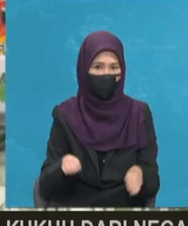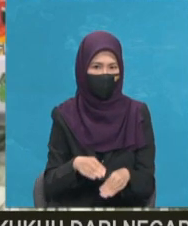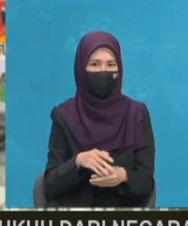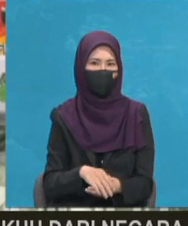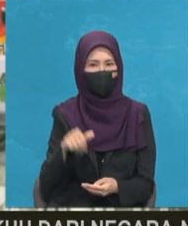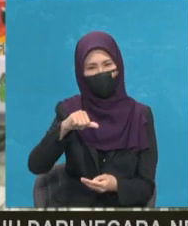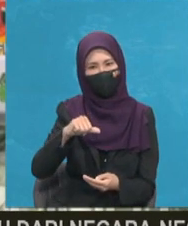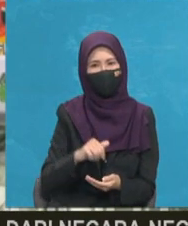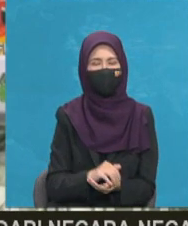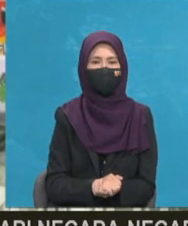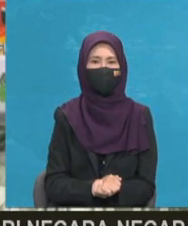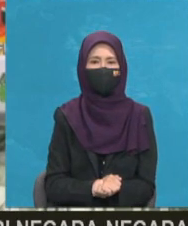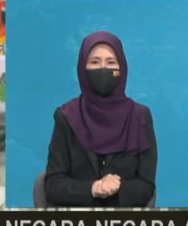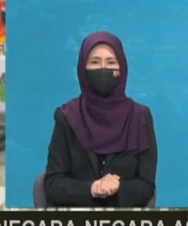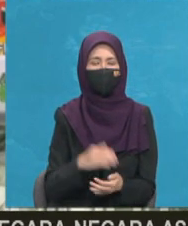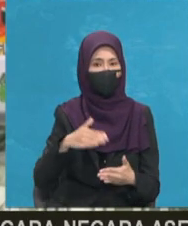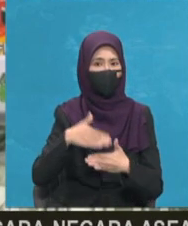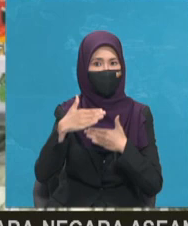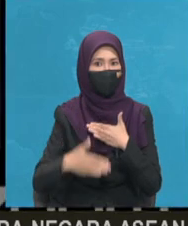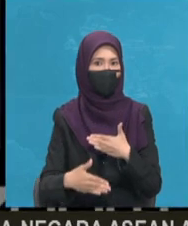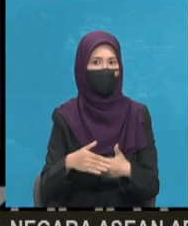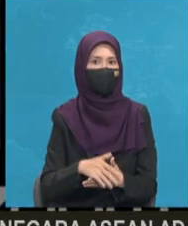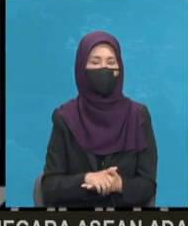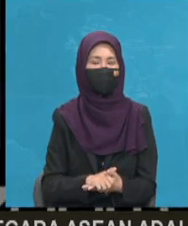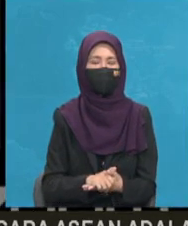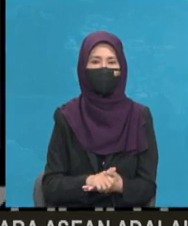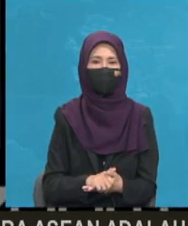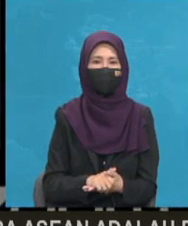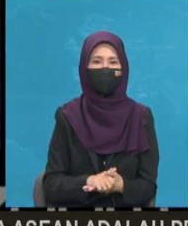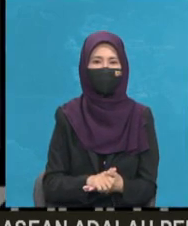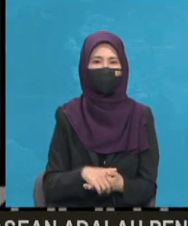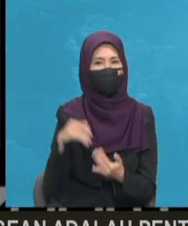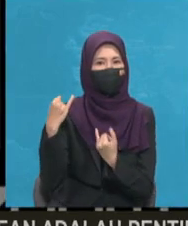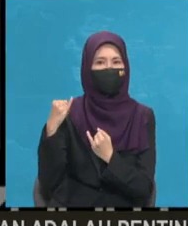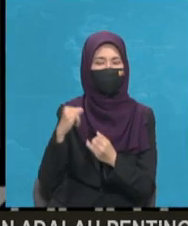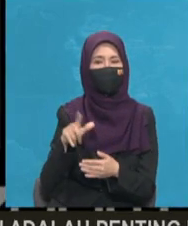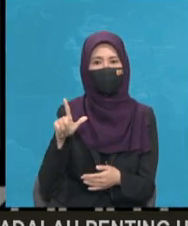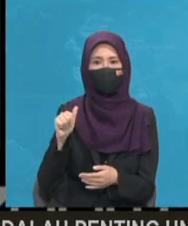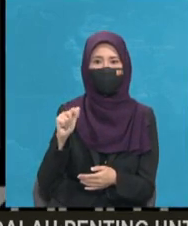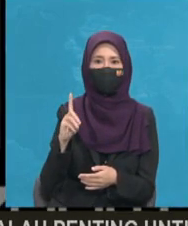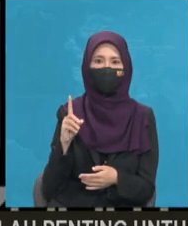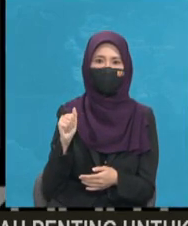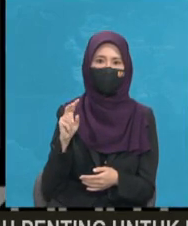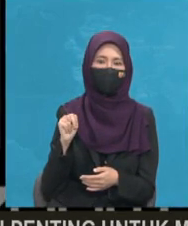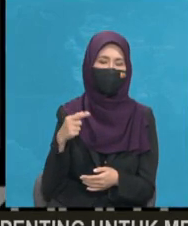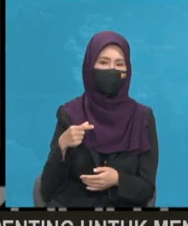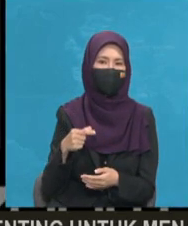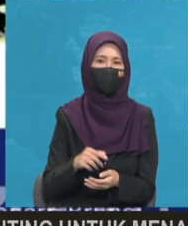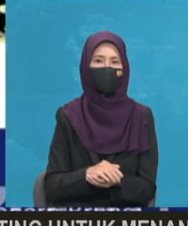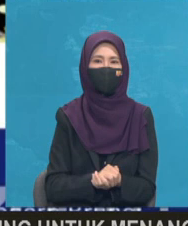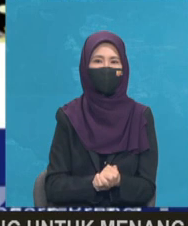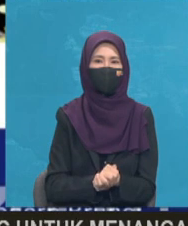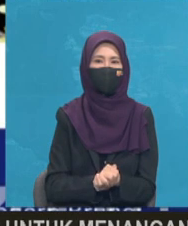sesi berakhir dengan perkongsian mengenai pemadanan pasaran hasil ladang di antara pengusaha dengan agensi-agensi